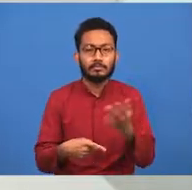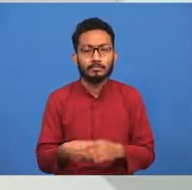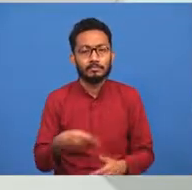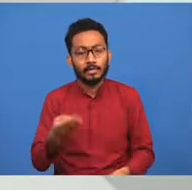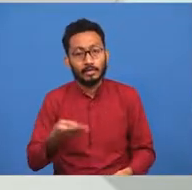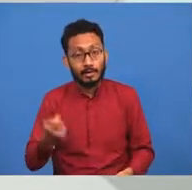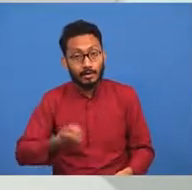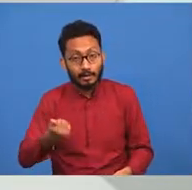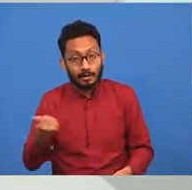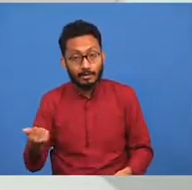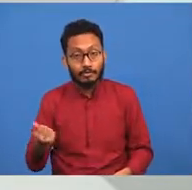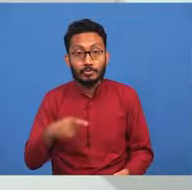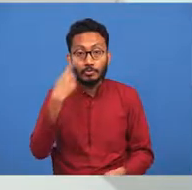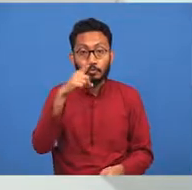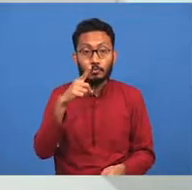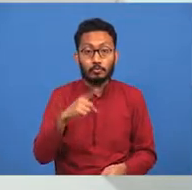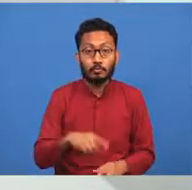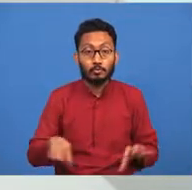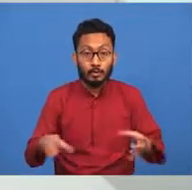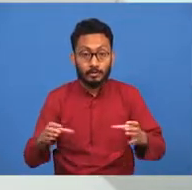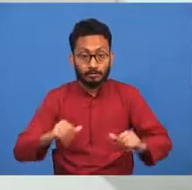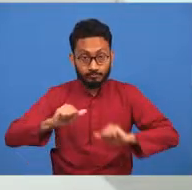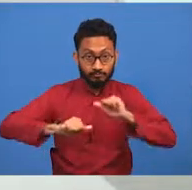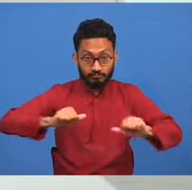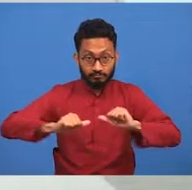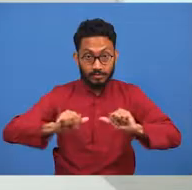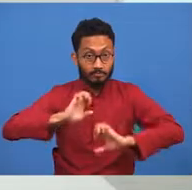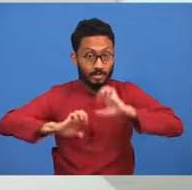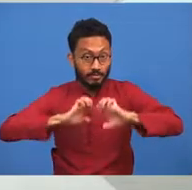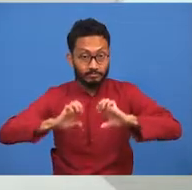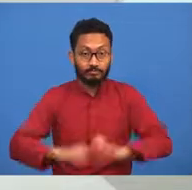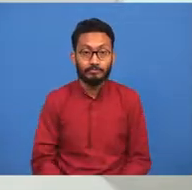akan gunakan untuk aktiviti ini. Iaitu, tadara!